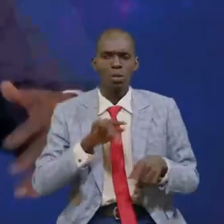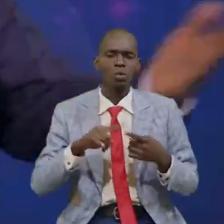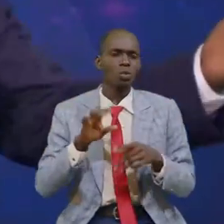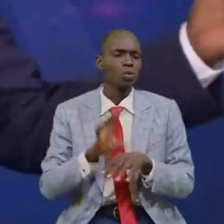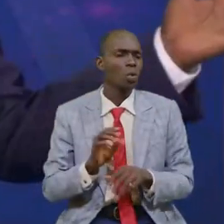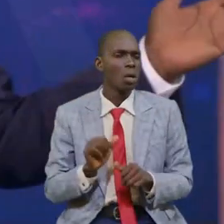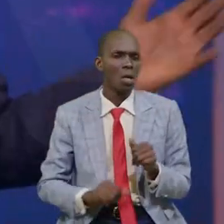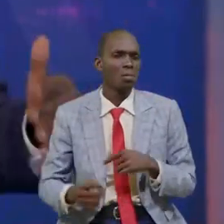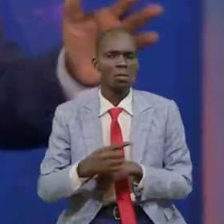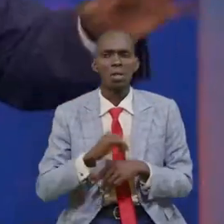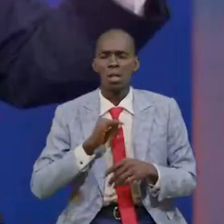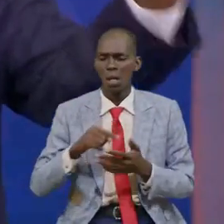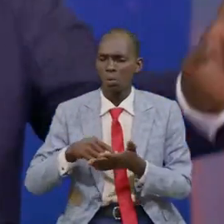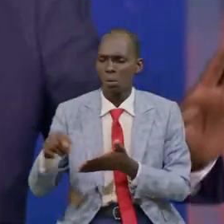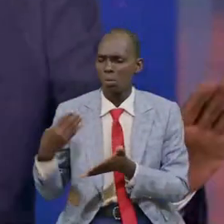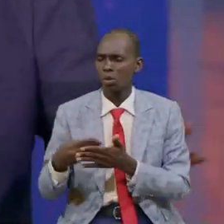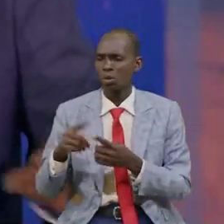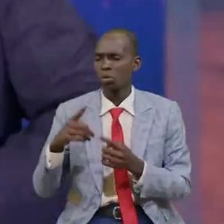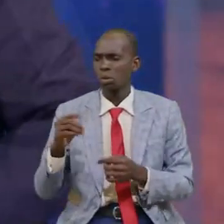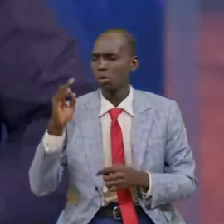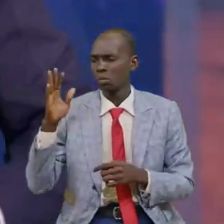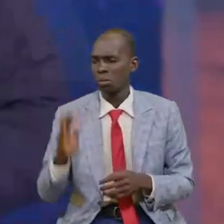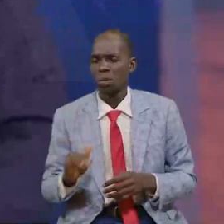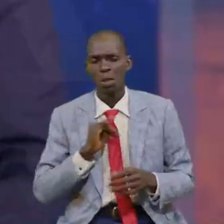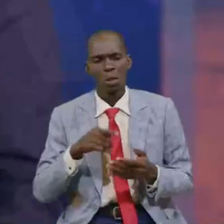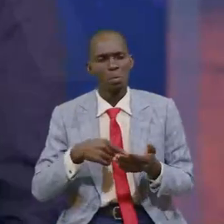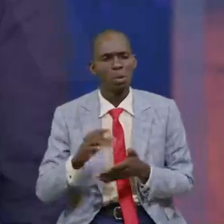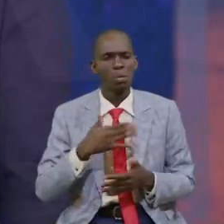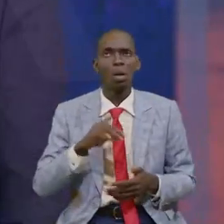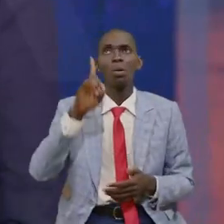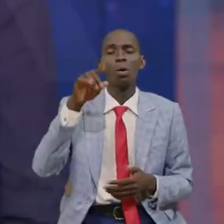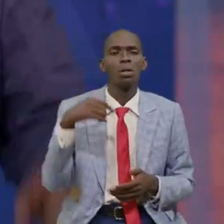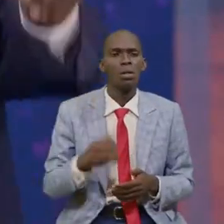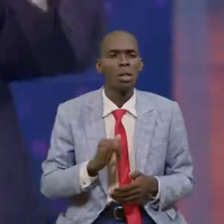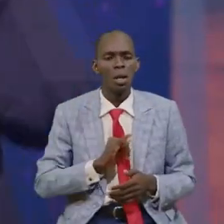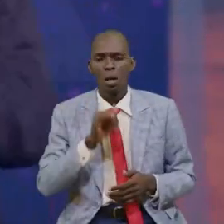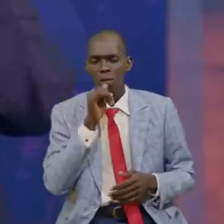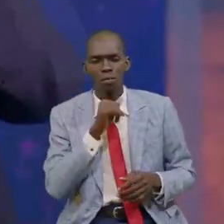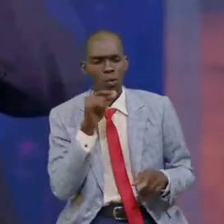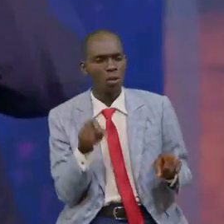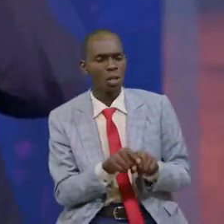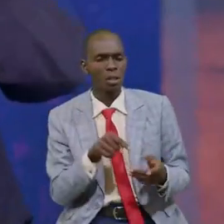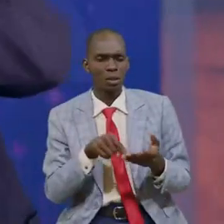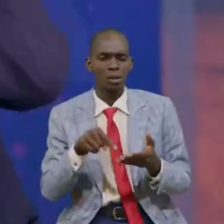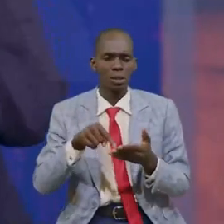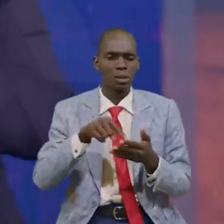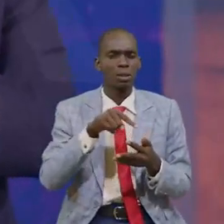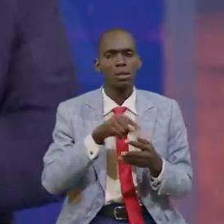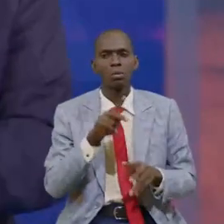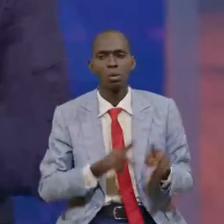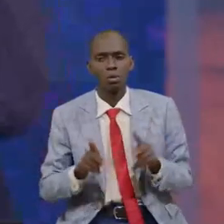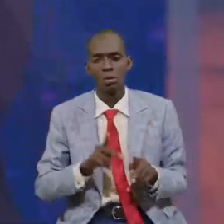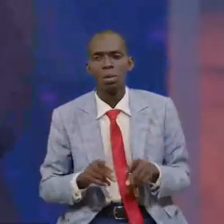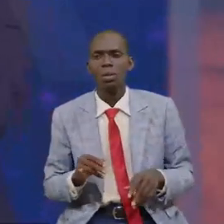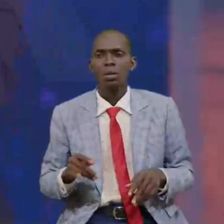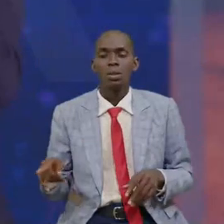paie les droits au pasteur, je paie les dîmes et offrandes. » Je ne suis pas comme ces gens-là. Ils ne croient pas au